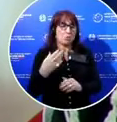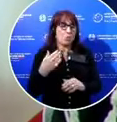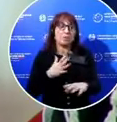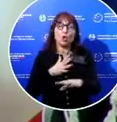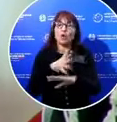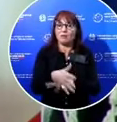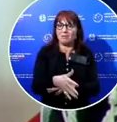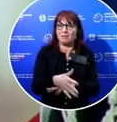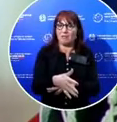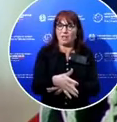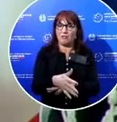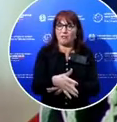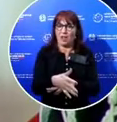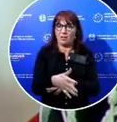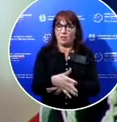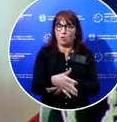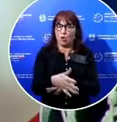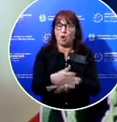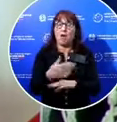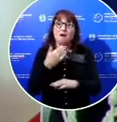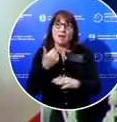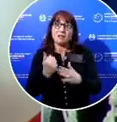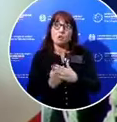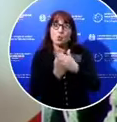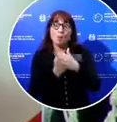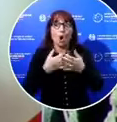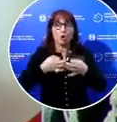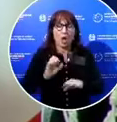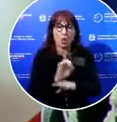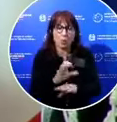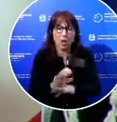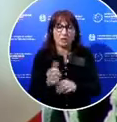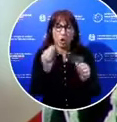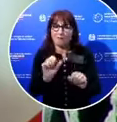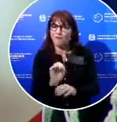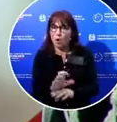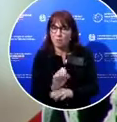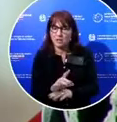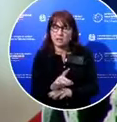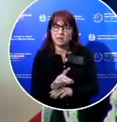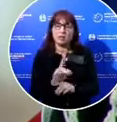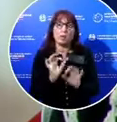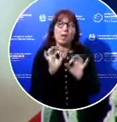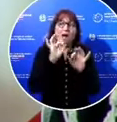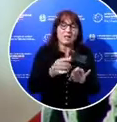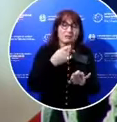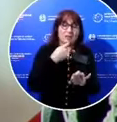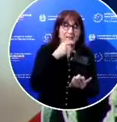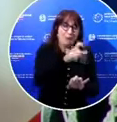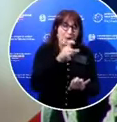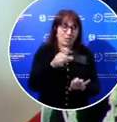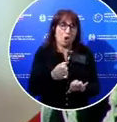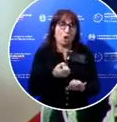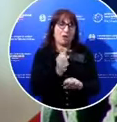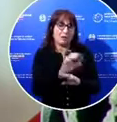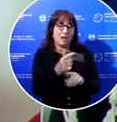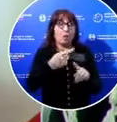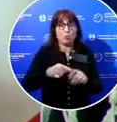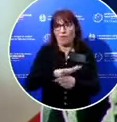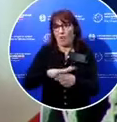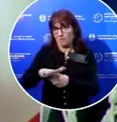intervenire ex ante e non ex post, con un supporto anche educativo e formativo che vada sia verso il personale scolastico ma anche verso le